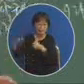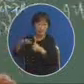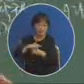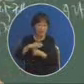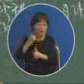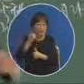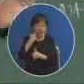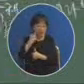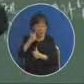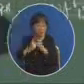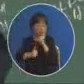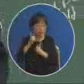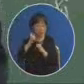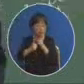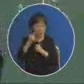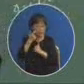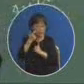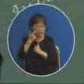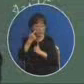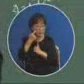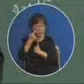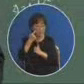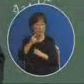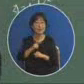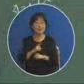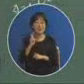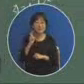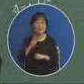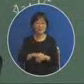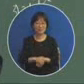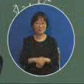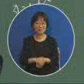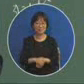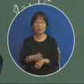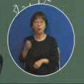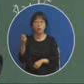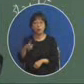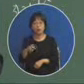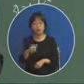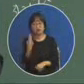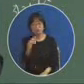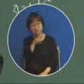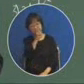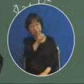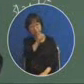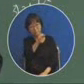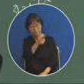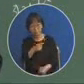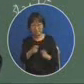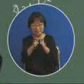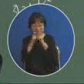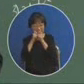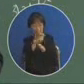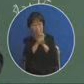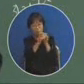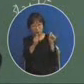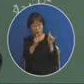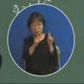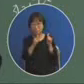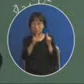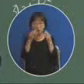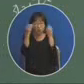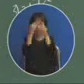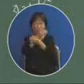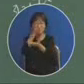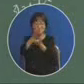말이지, 저 사기꾼이야. And you might say, oh, that person is just a swindler. Oh, it's easy for us to come to that kind of conclusion. That's true, but at